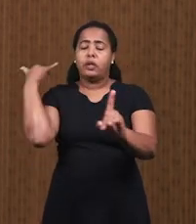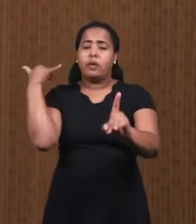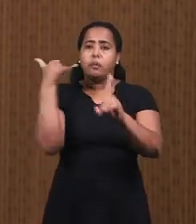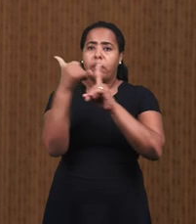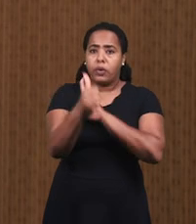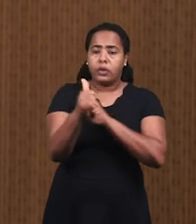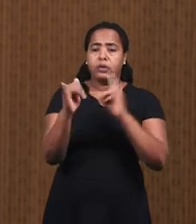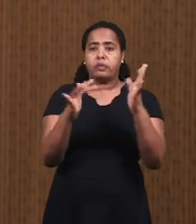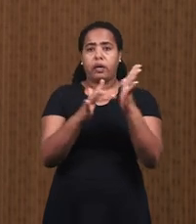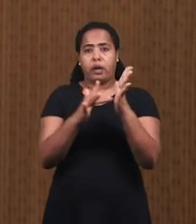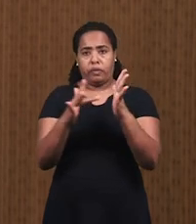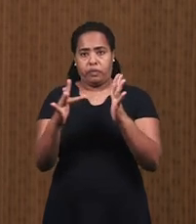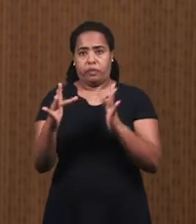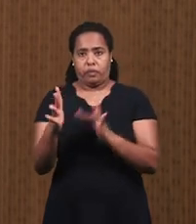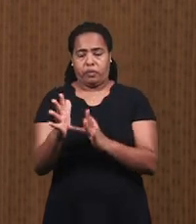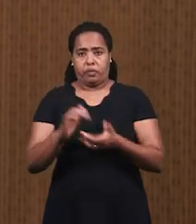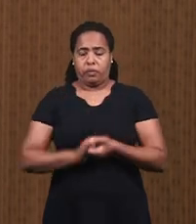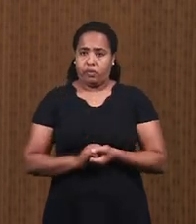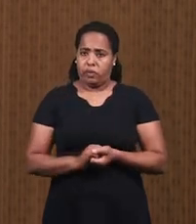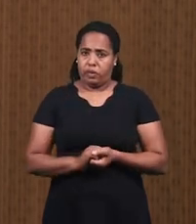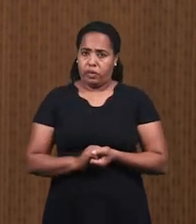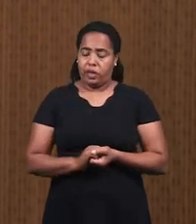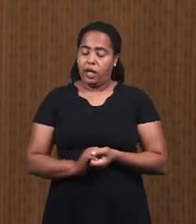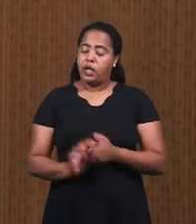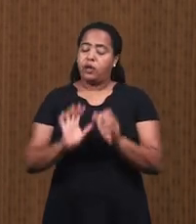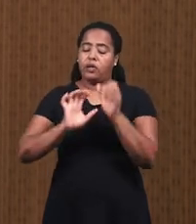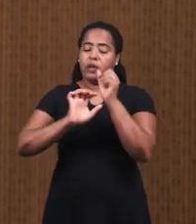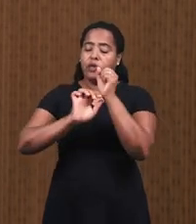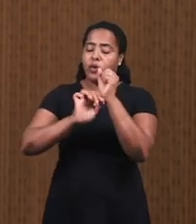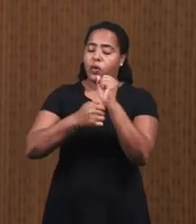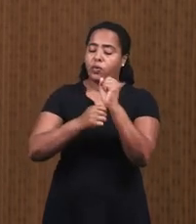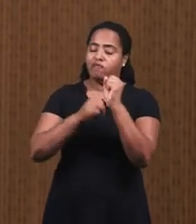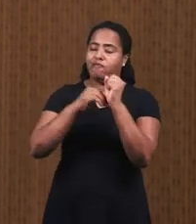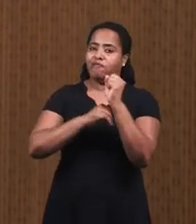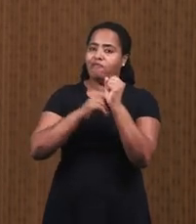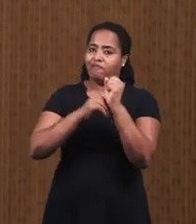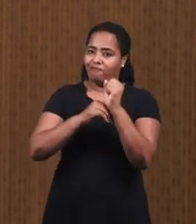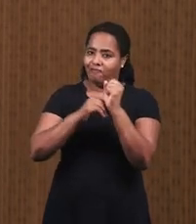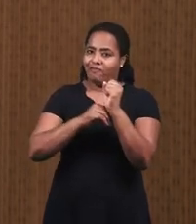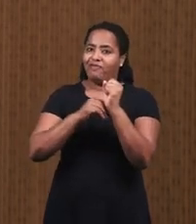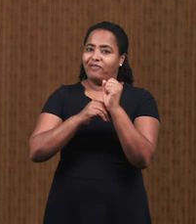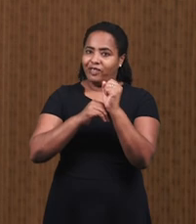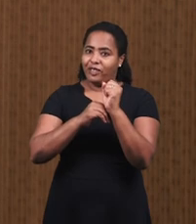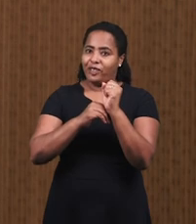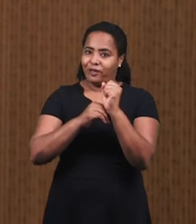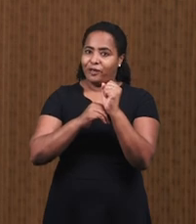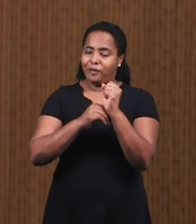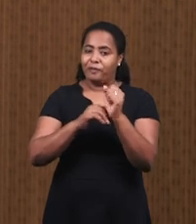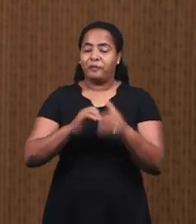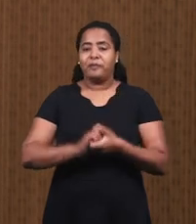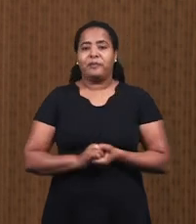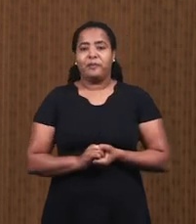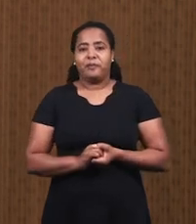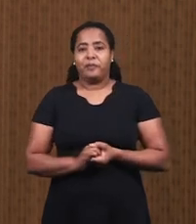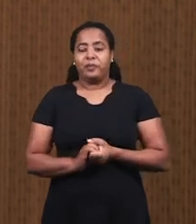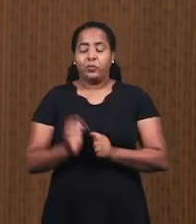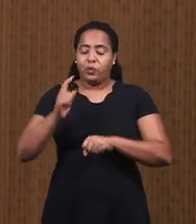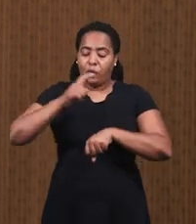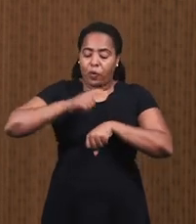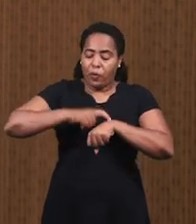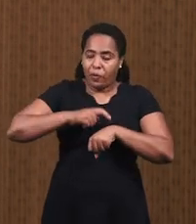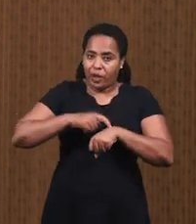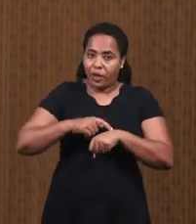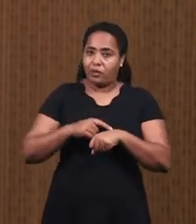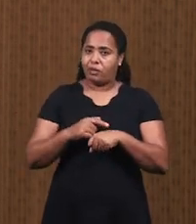Иисусе, пророчествовал об Иисусе. И так там была тайна, и там был секрет. И когда